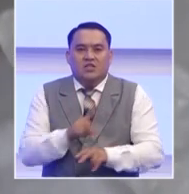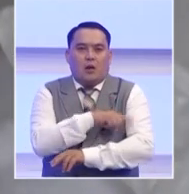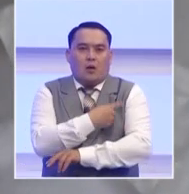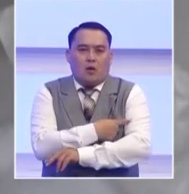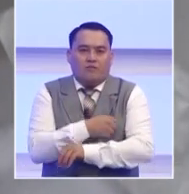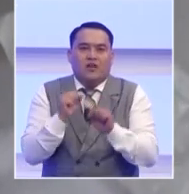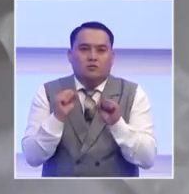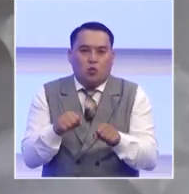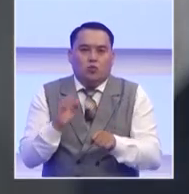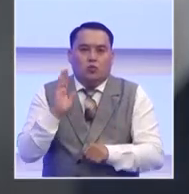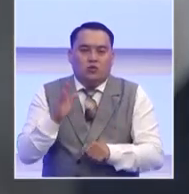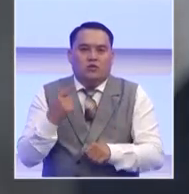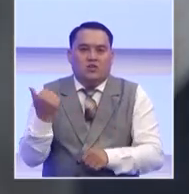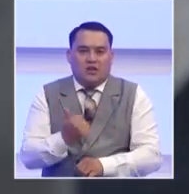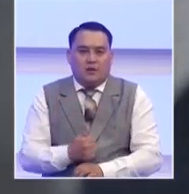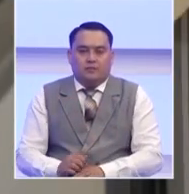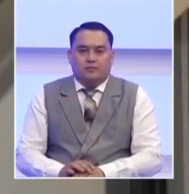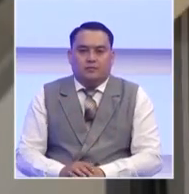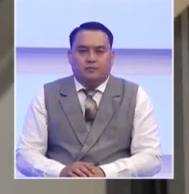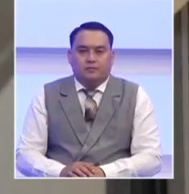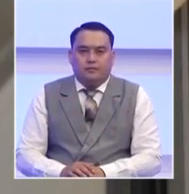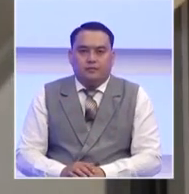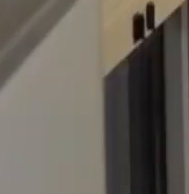пика эпидемии в ближайшие недели.